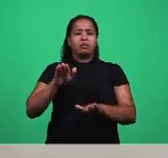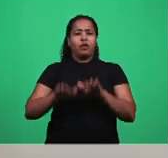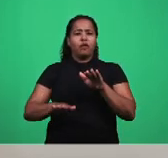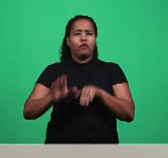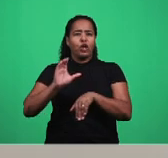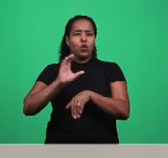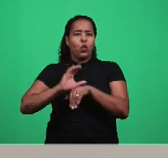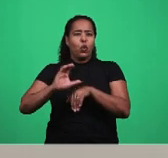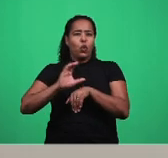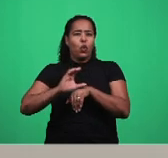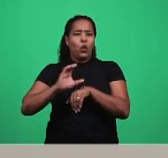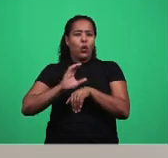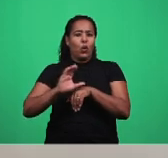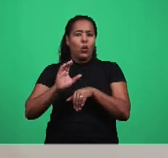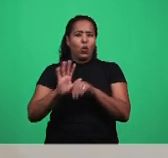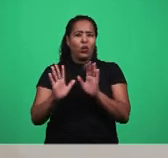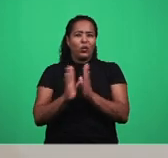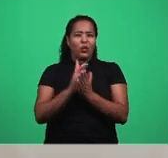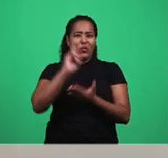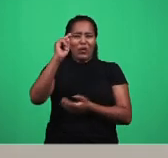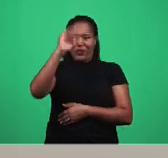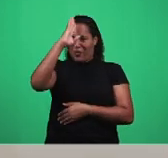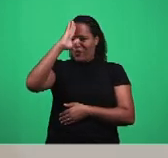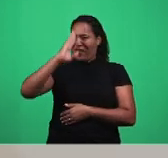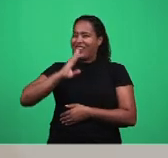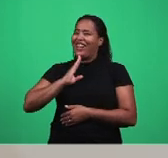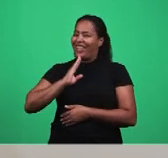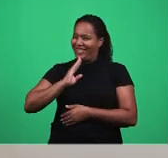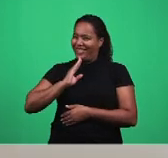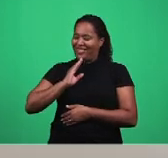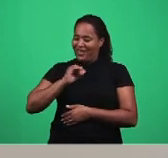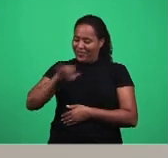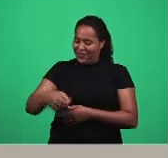cours biblique gratuit, c'était sa suggestion,